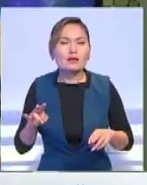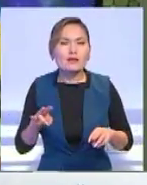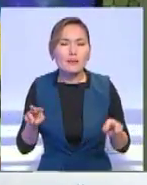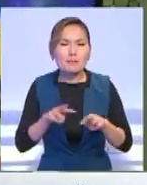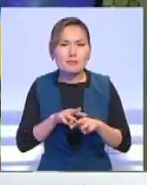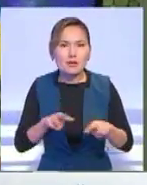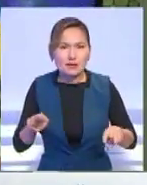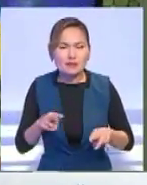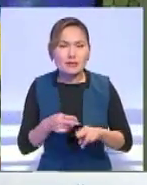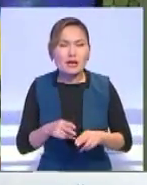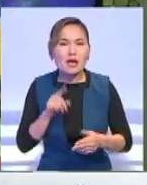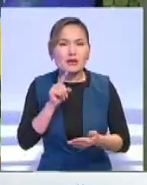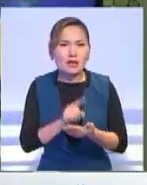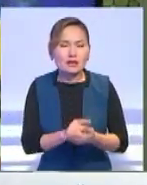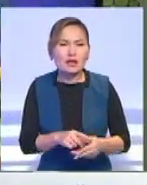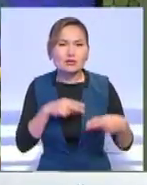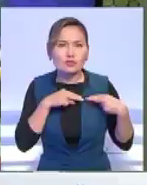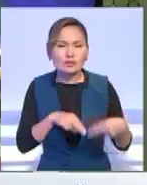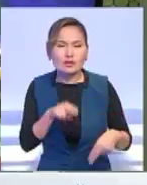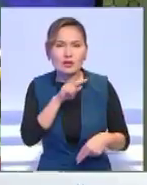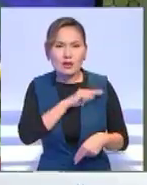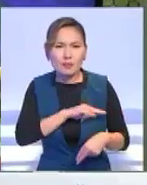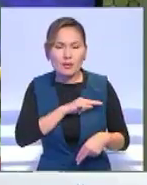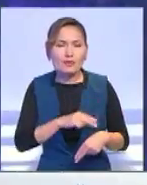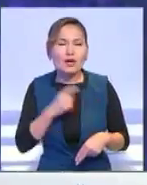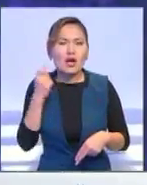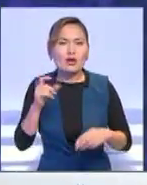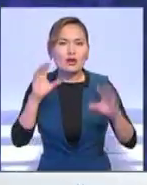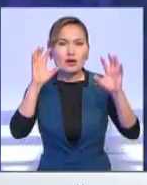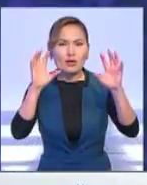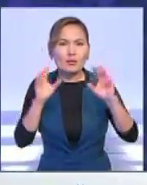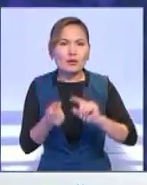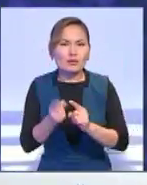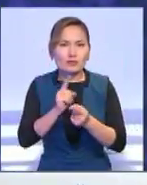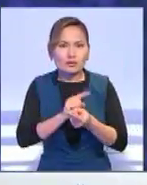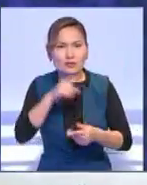қысқа және ұзақ мерзімді экономикалық реформалар жүргізеді деп сенемін.